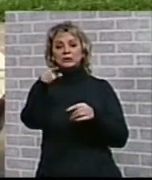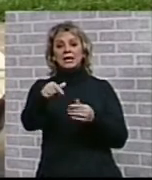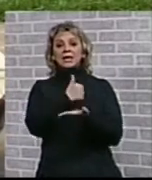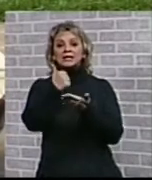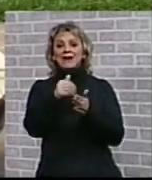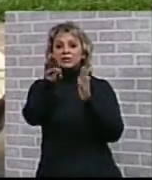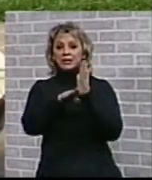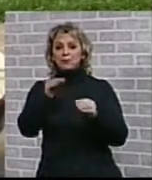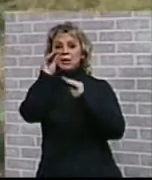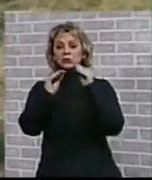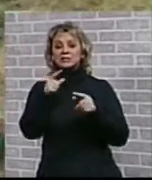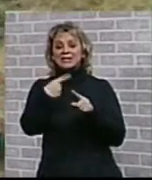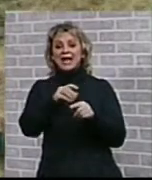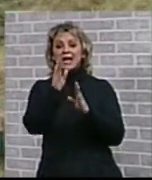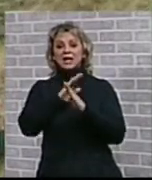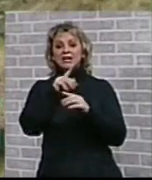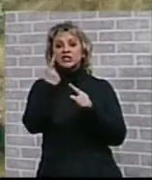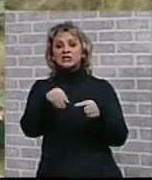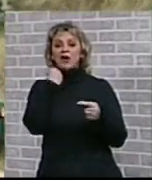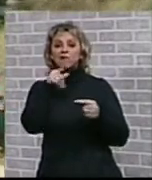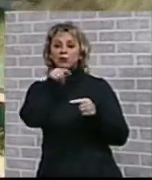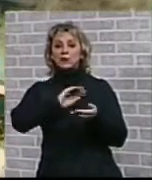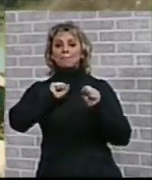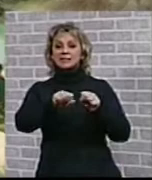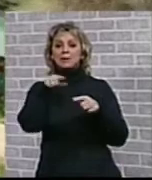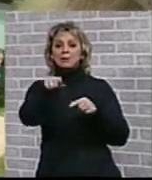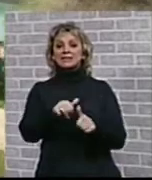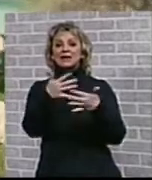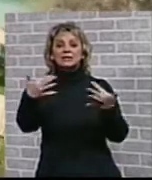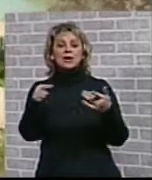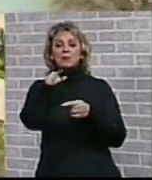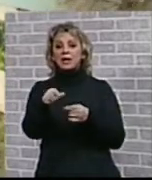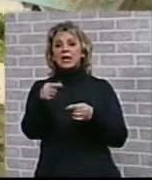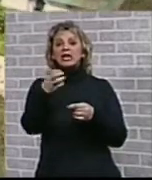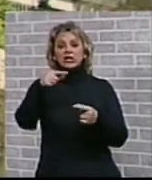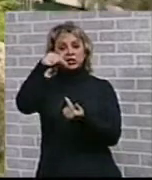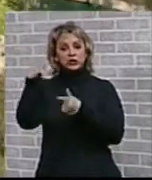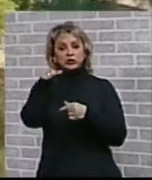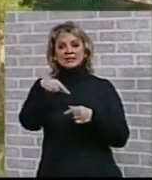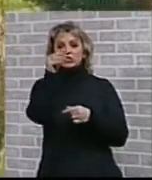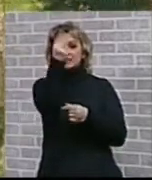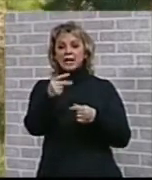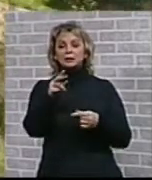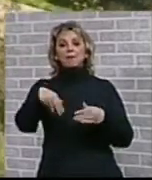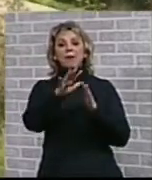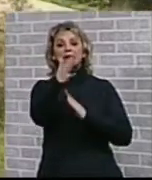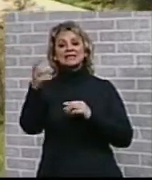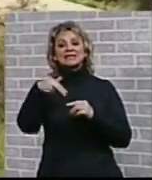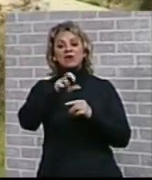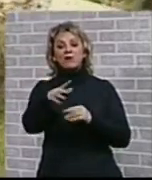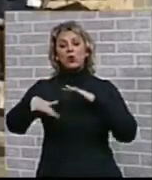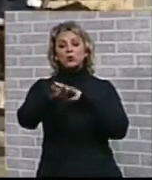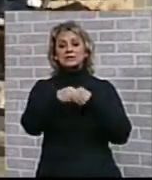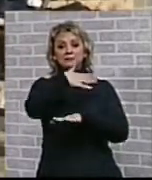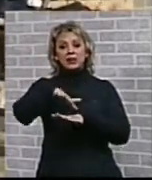Главные критерии благоустройства – экологичность, комфорт, безопасность, разнообразие и идентичность. Дизайн парков и скверов, улиц и